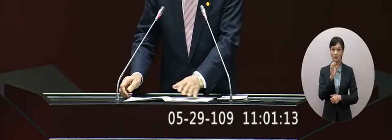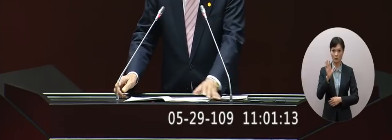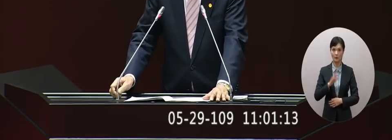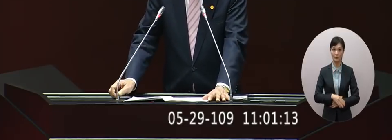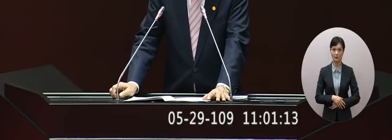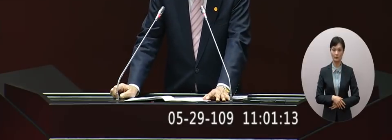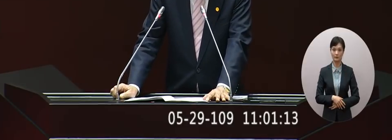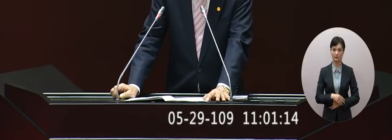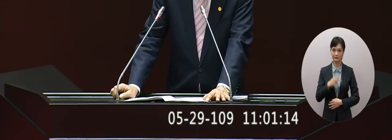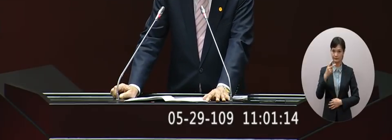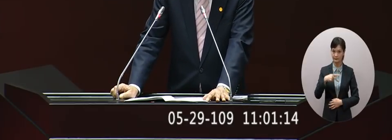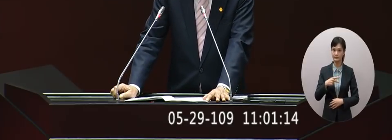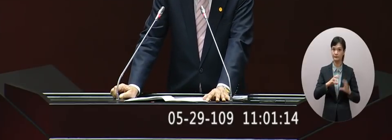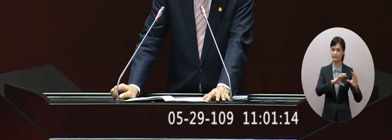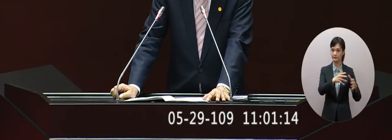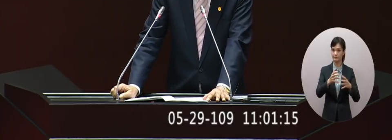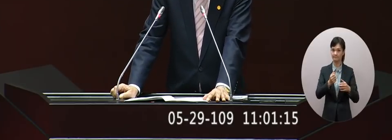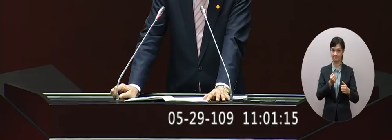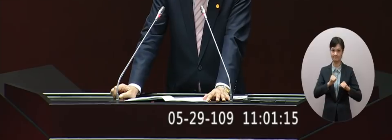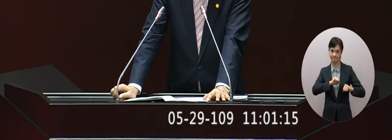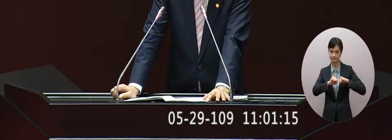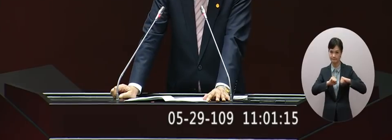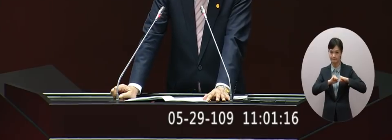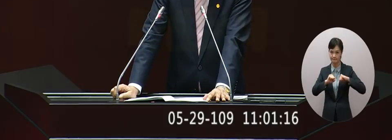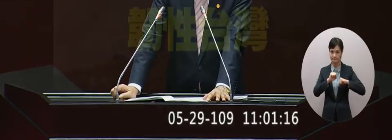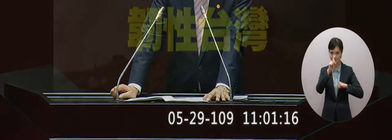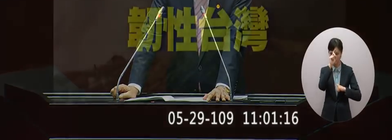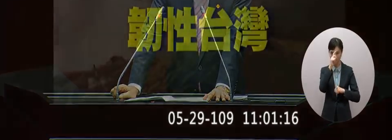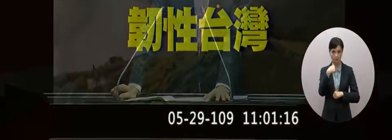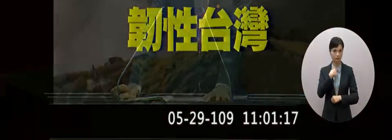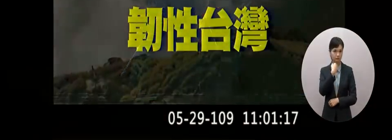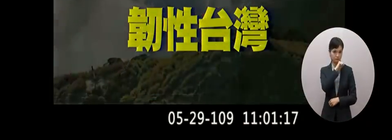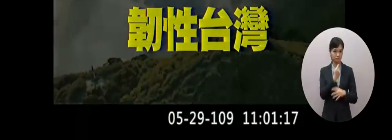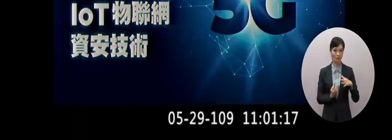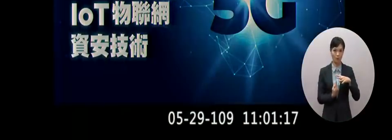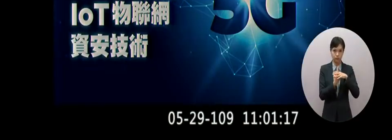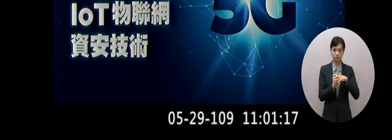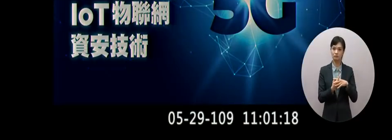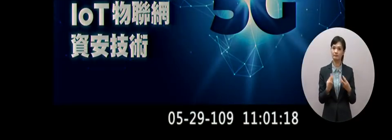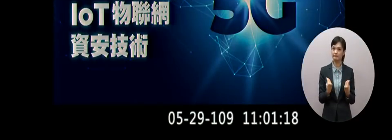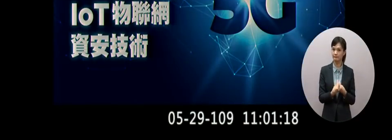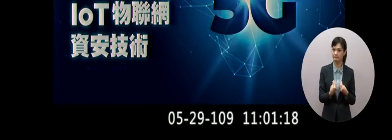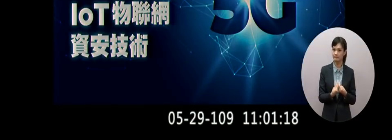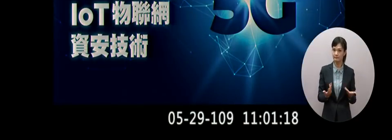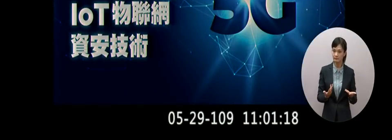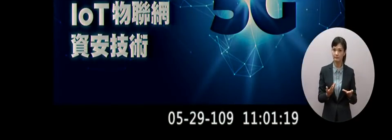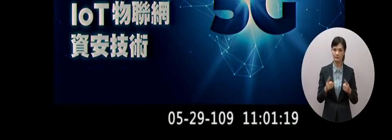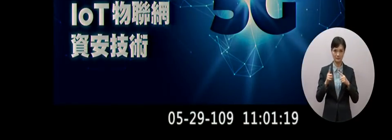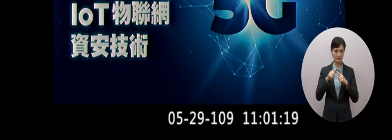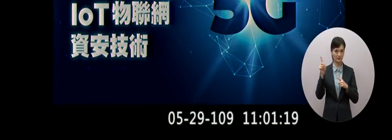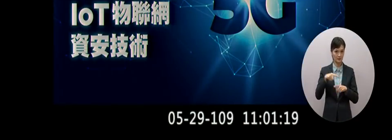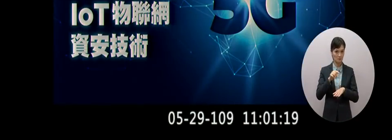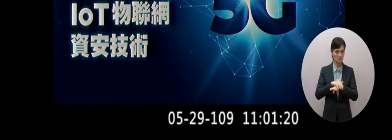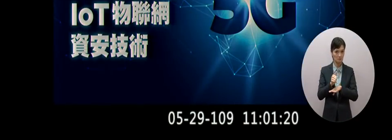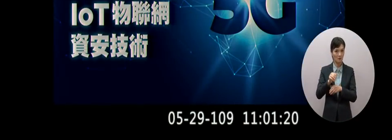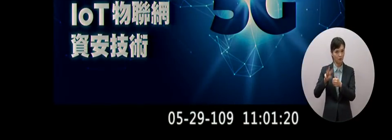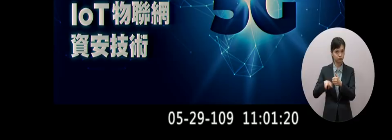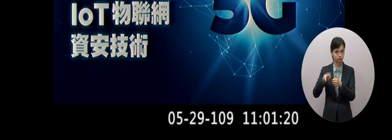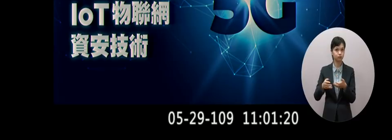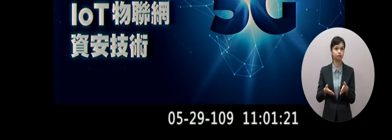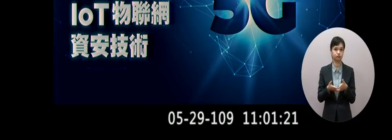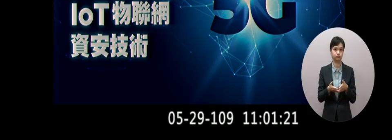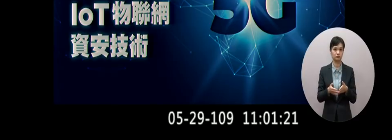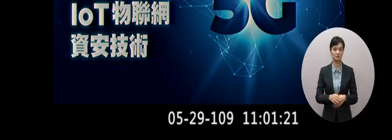要在国际竞争中脱颖而出，人才的培育非常重要。我们会持